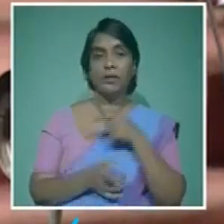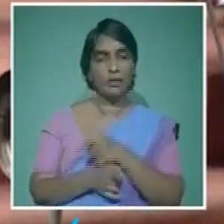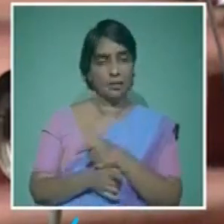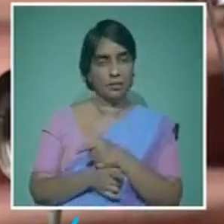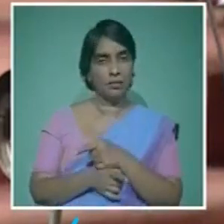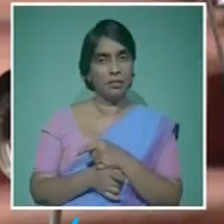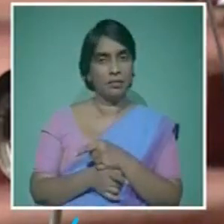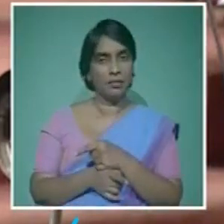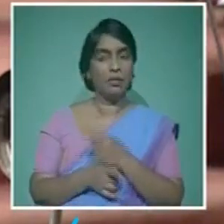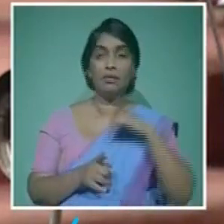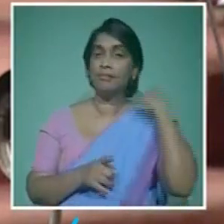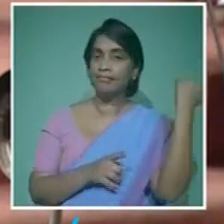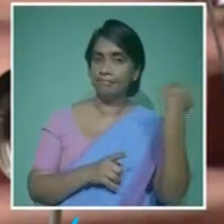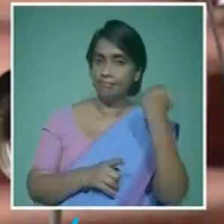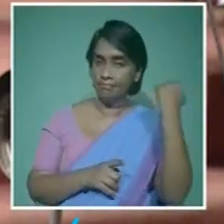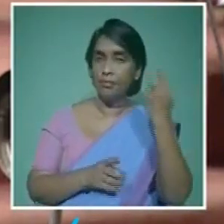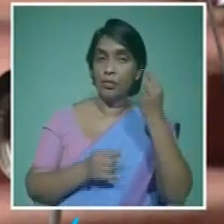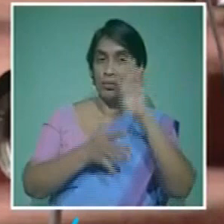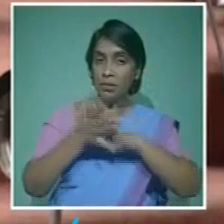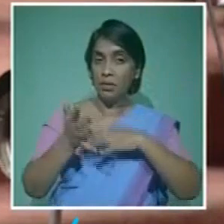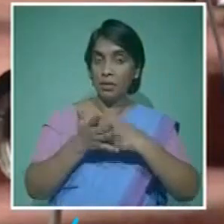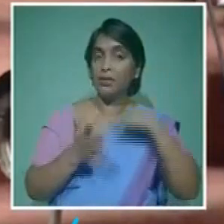உரையிலே பல தடவைகளிலே சொல்லியிருக்கின்றார்,